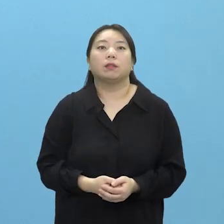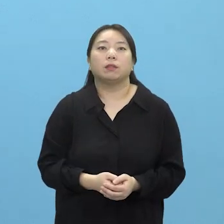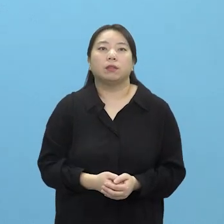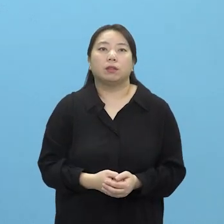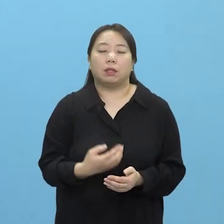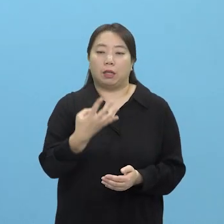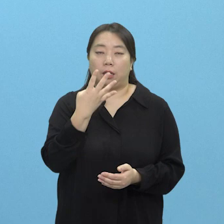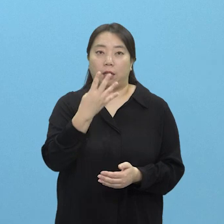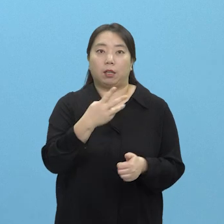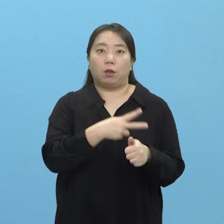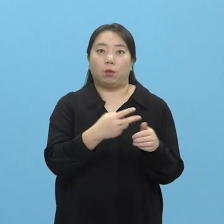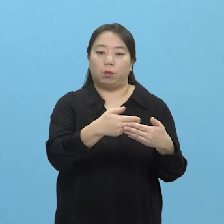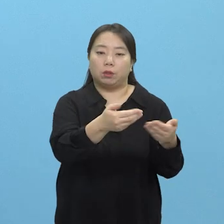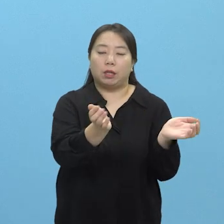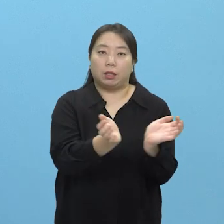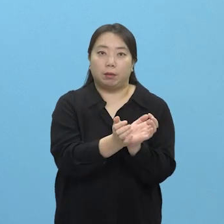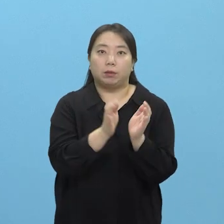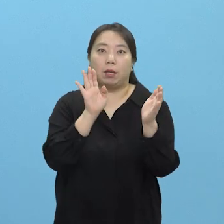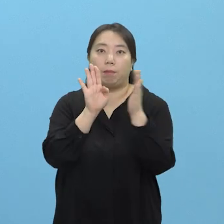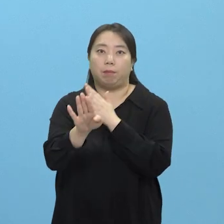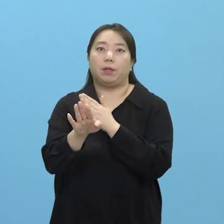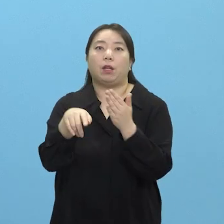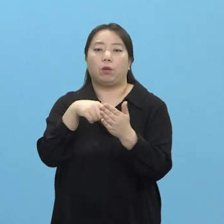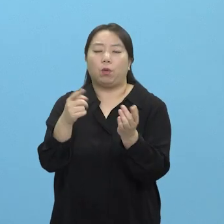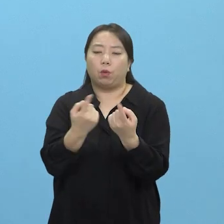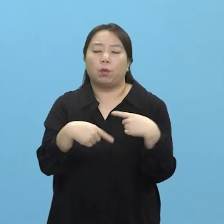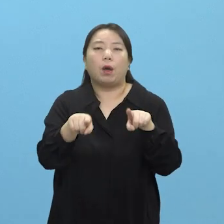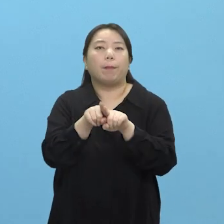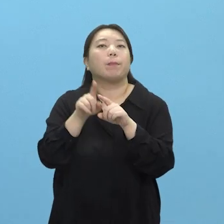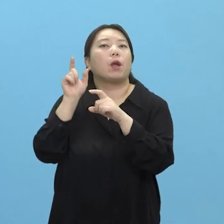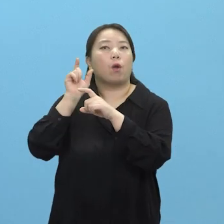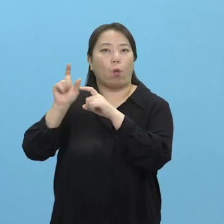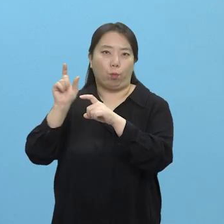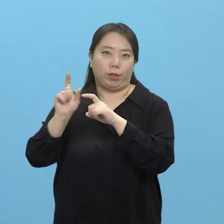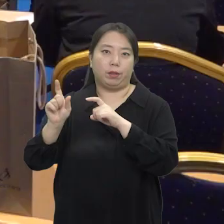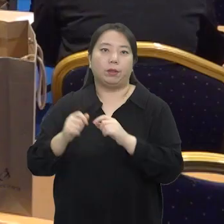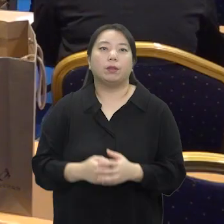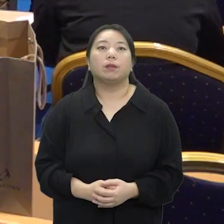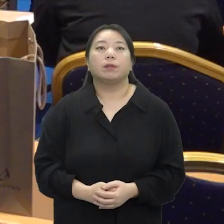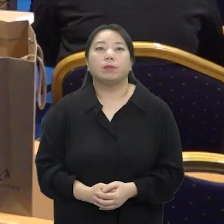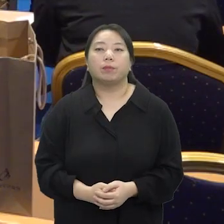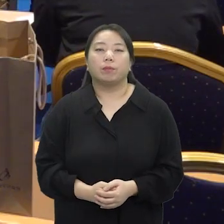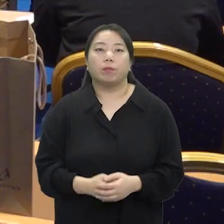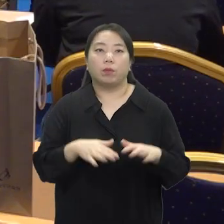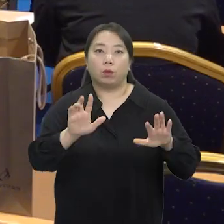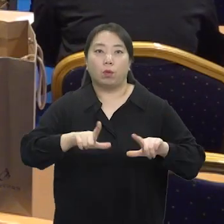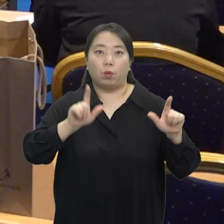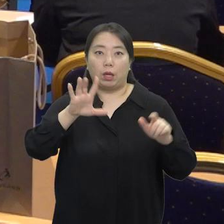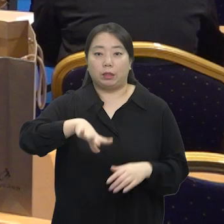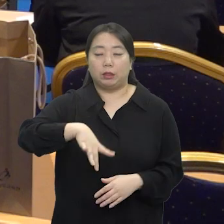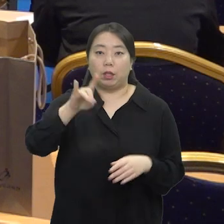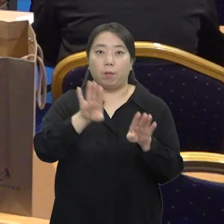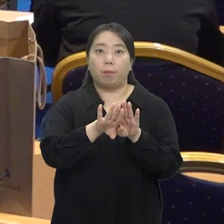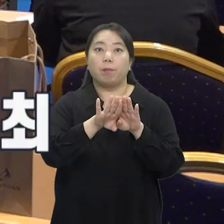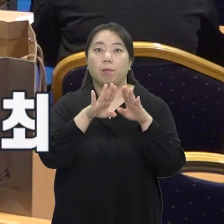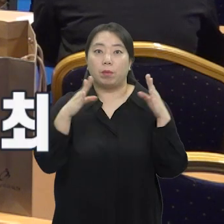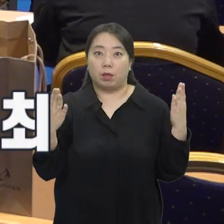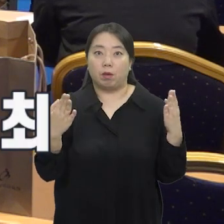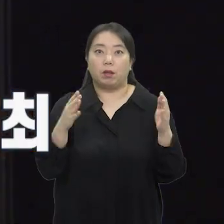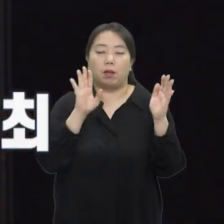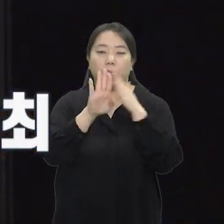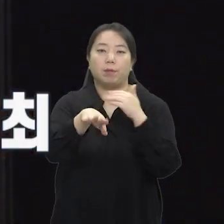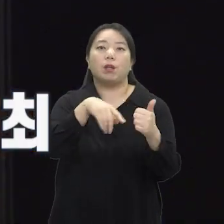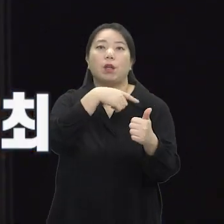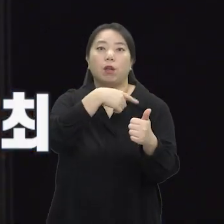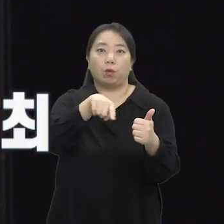4개 교사단체와 미래교육을 함께 고민하는 시간을 가졌습니다. 올해 처음으로 열린 제1회